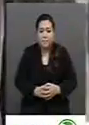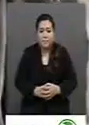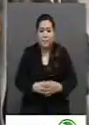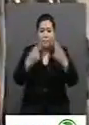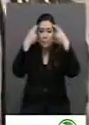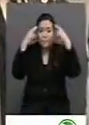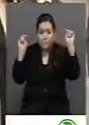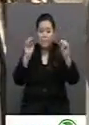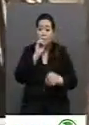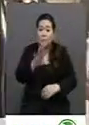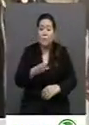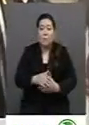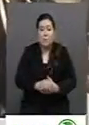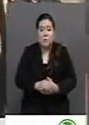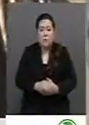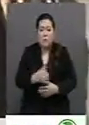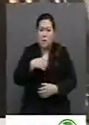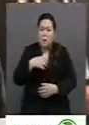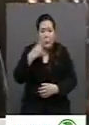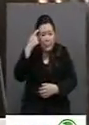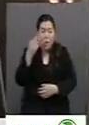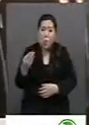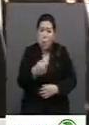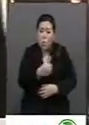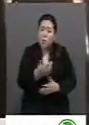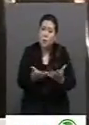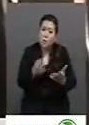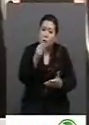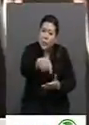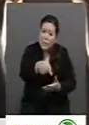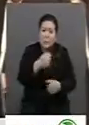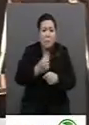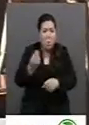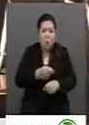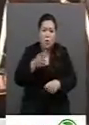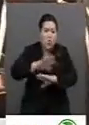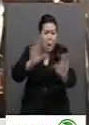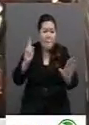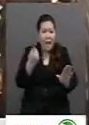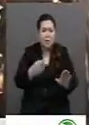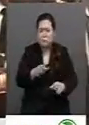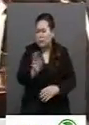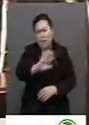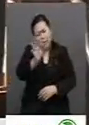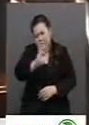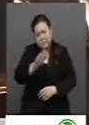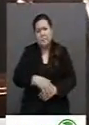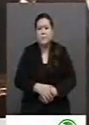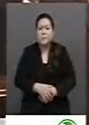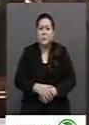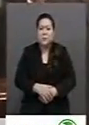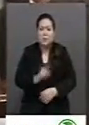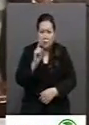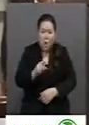มาตรา44ที่เร็วที่สุดแล้วนะแต่ไม่ใช่มาตรา44ไปเฮ้ยลื้อไอ้นี่ทุบไอ้นี่ทำไอ้นี่ใหม่ไม่ใช่ไป